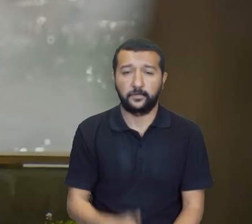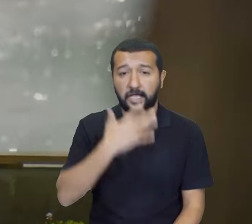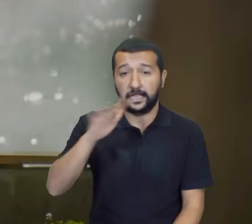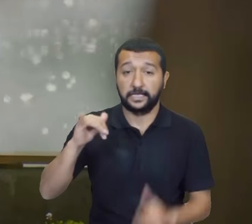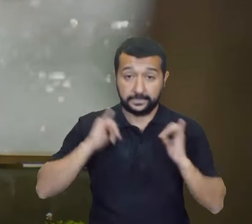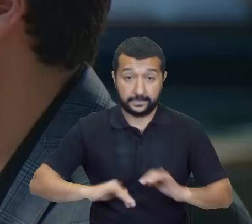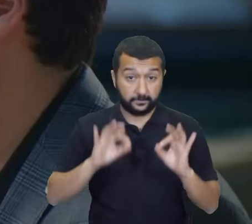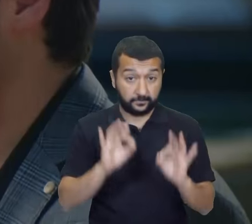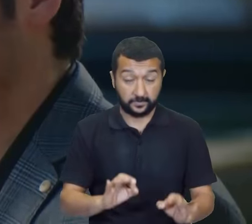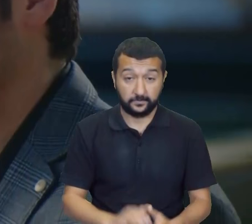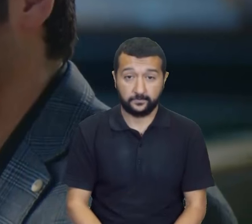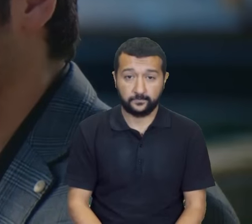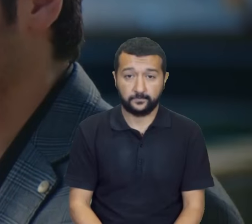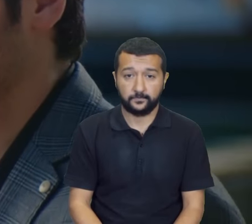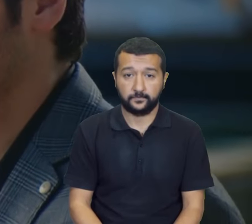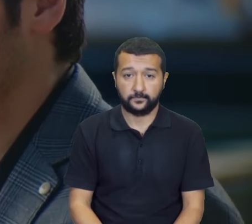Deniz rahatlatıyor değil mi?